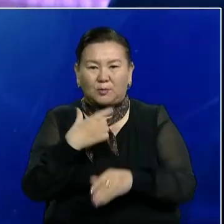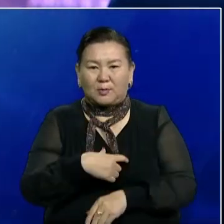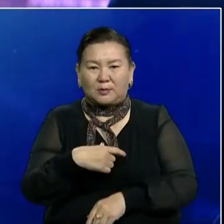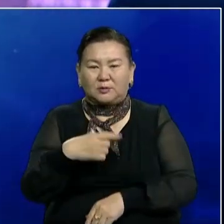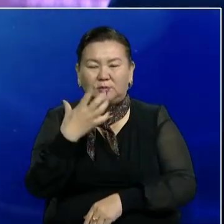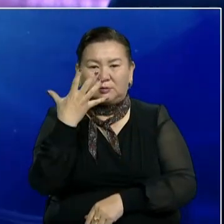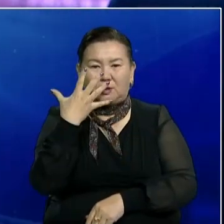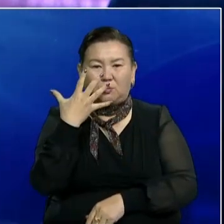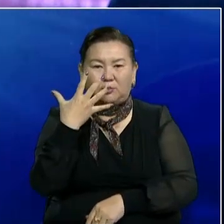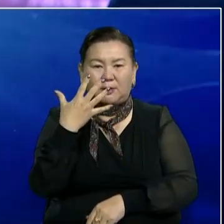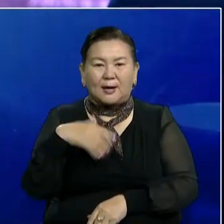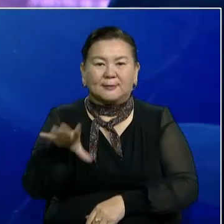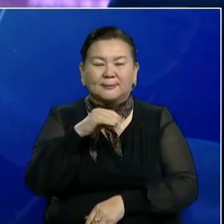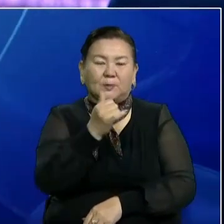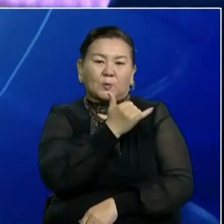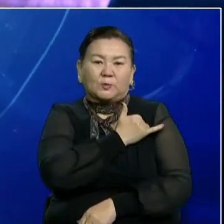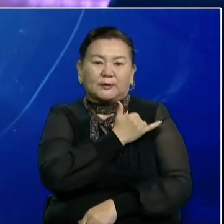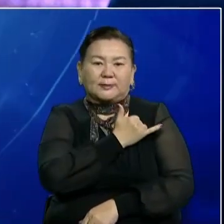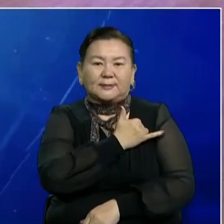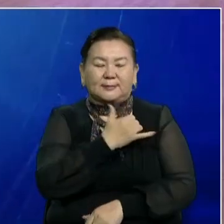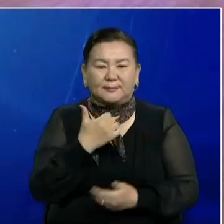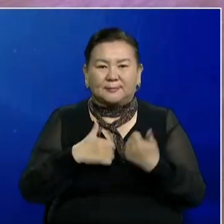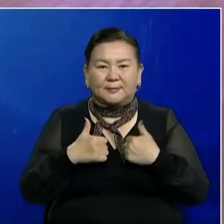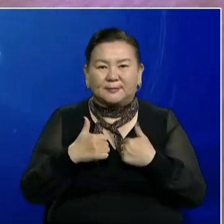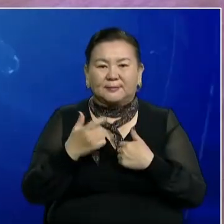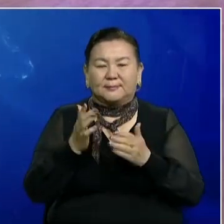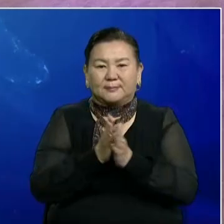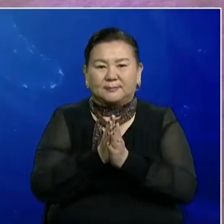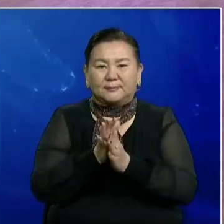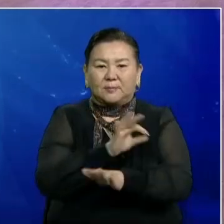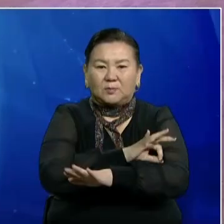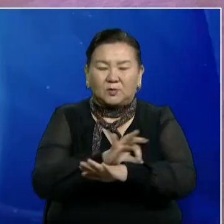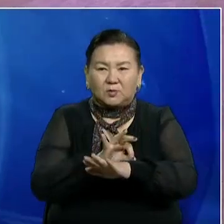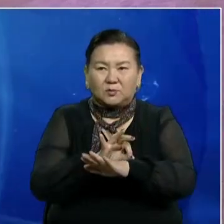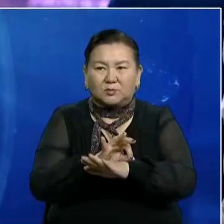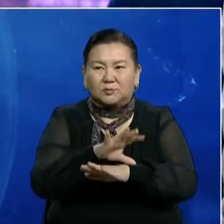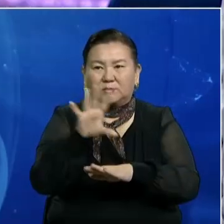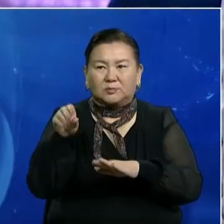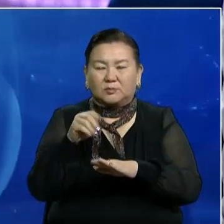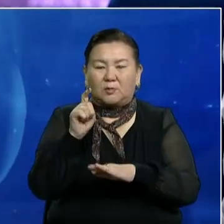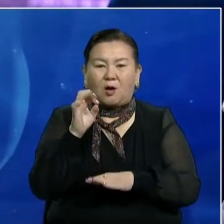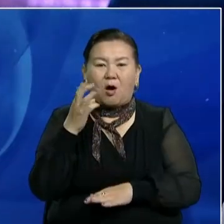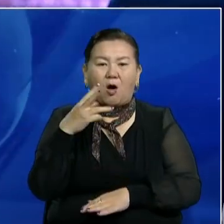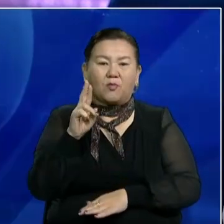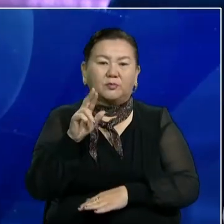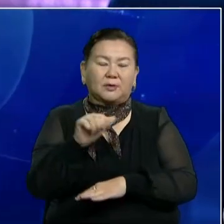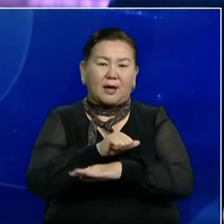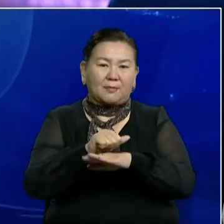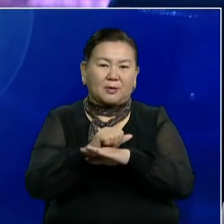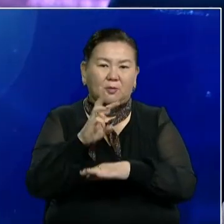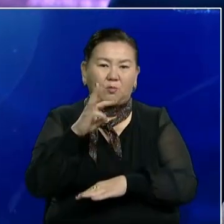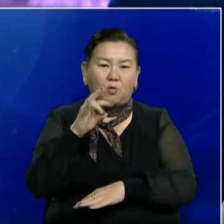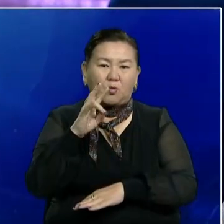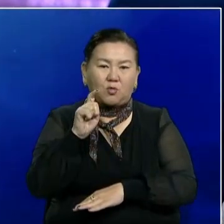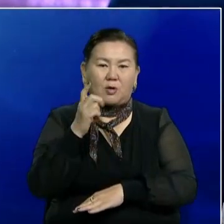Тэгээд удирдах байгаа бас мэдээж бас багш байгаа тийм. Өнөөдөр студид маань төлөөлөлж Ховд аймгийн Мөнх Хайрхан сумын ахлах сургуулийн 12 дугаар ангийн